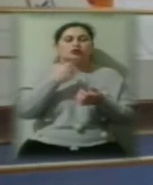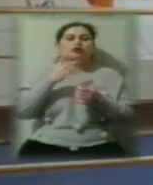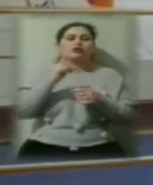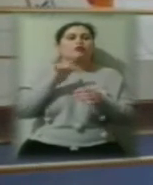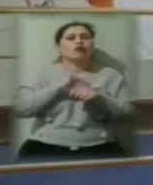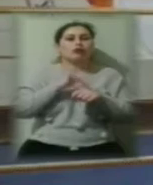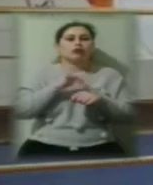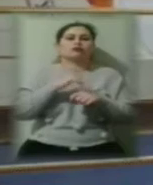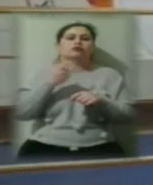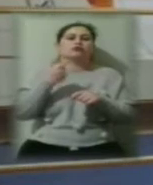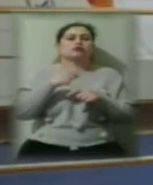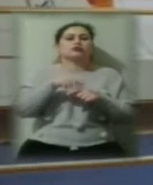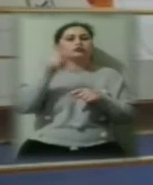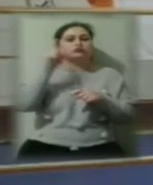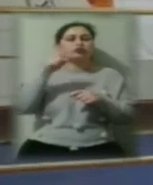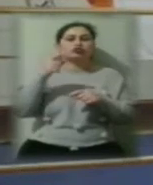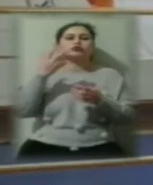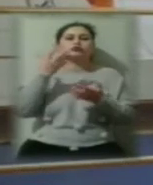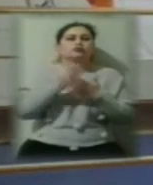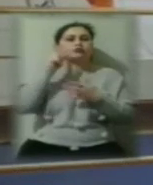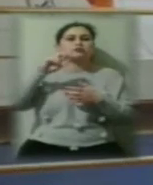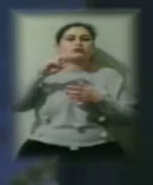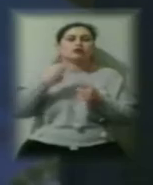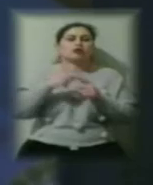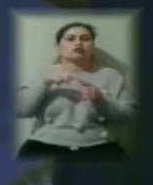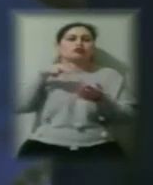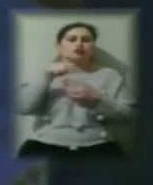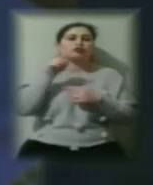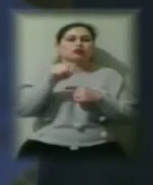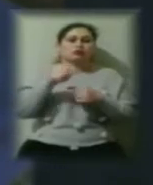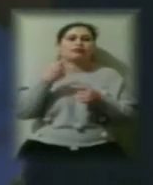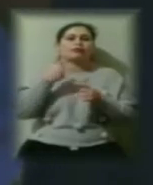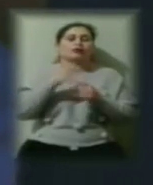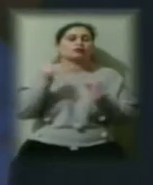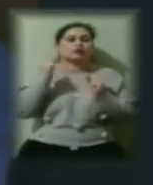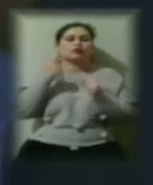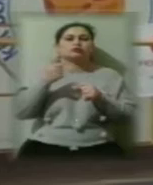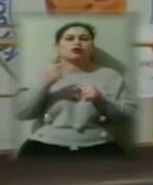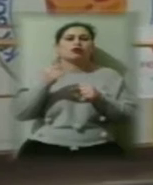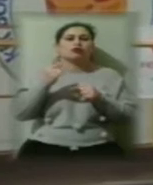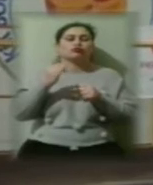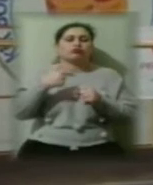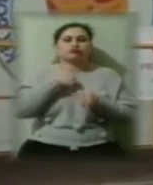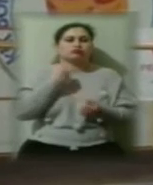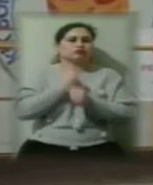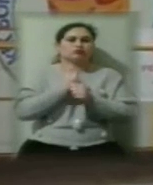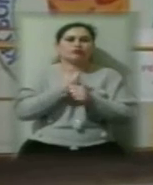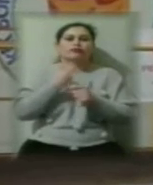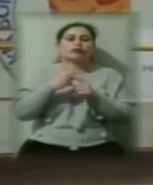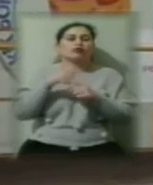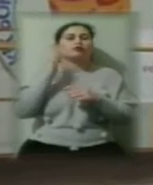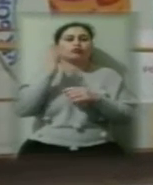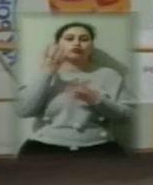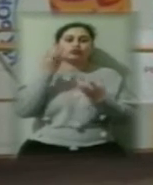чітко ставиш цілі і йдеш до неї. Тобто цей спорт загартовує тебе з усіх сторін. Далі є ще на чому працювати, та